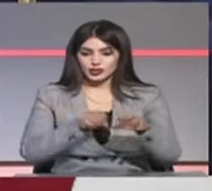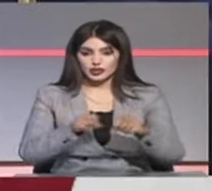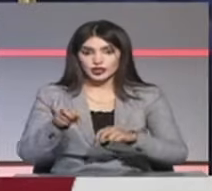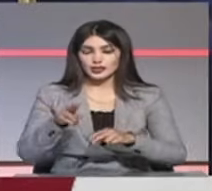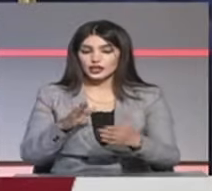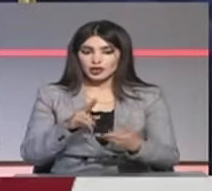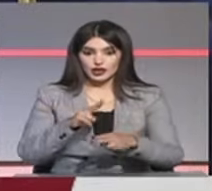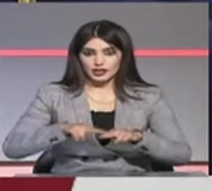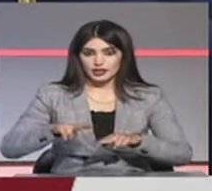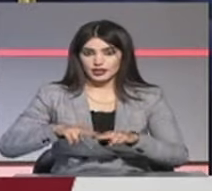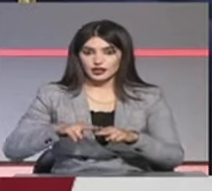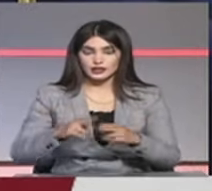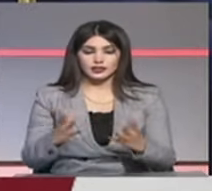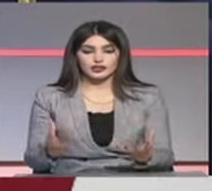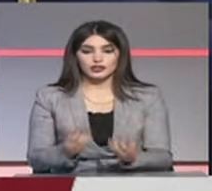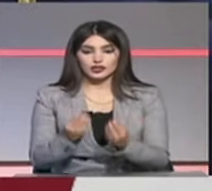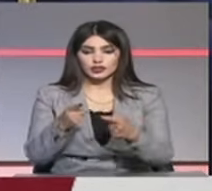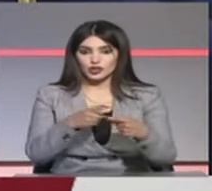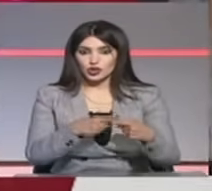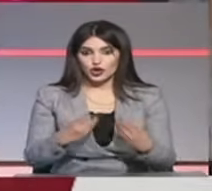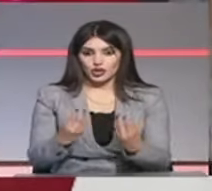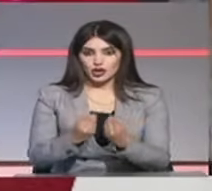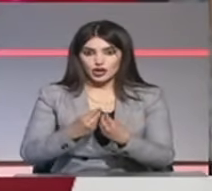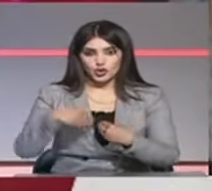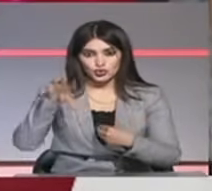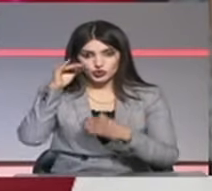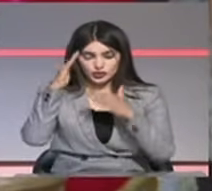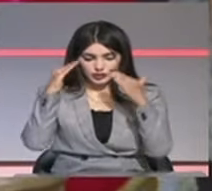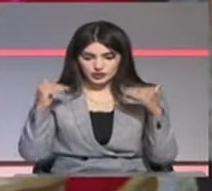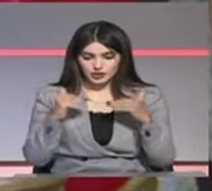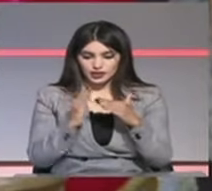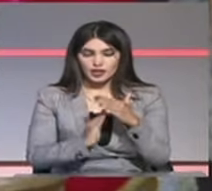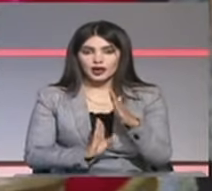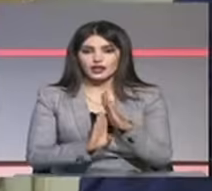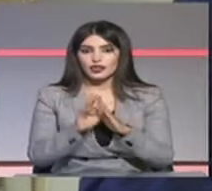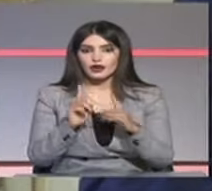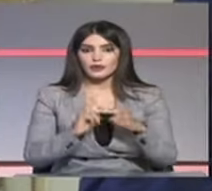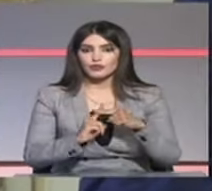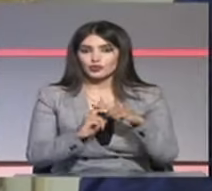المقاربات ترتقي بالعلاقات الثنائيه الى مراتب افضل